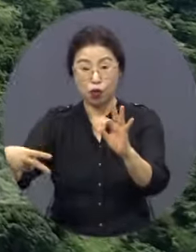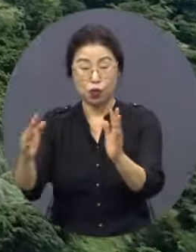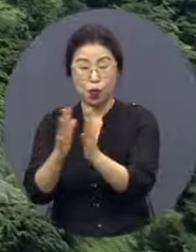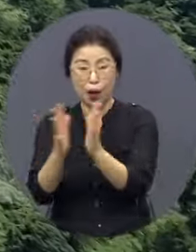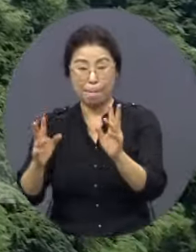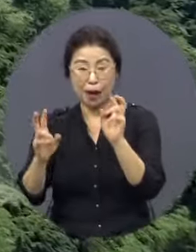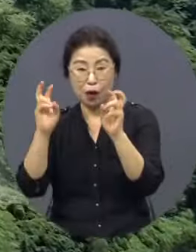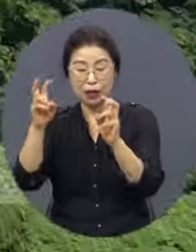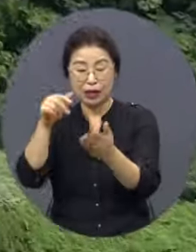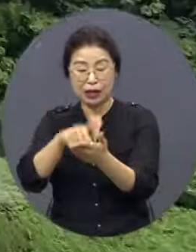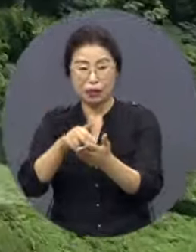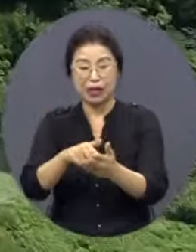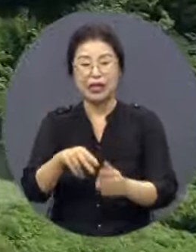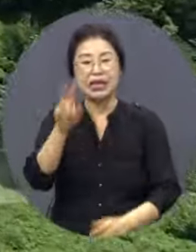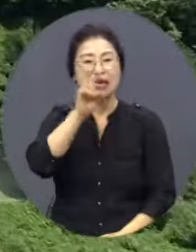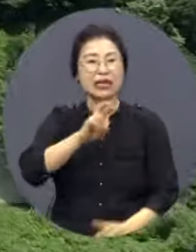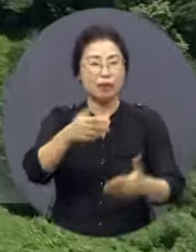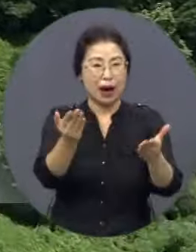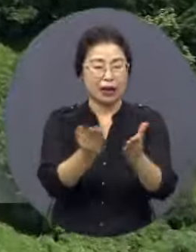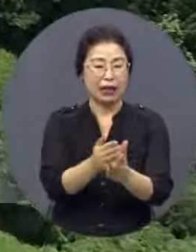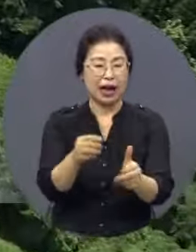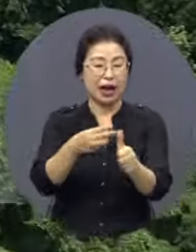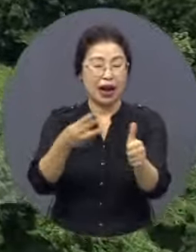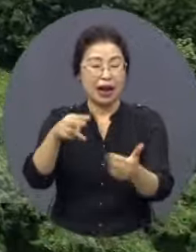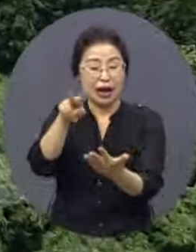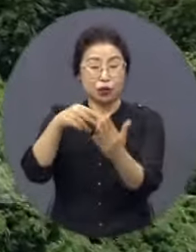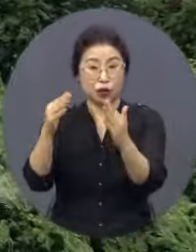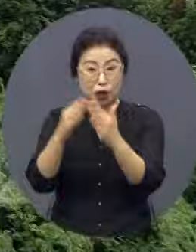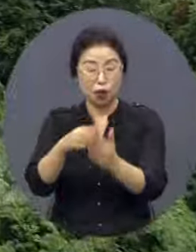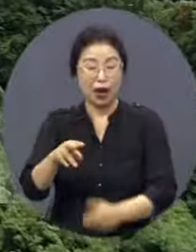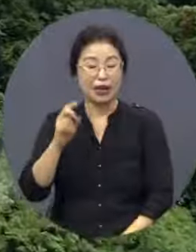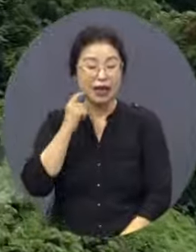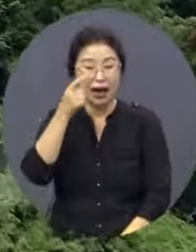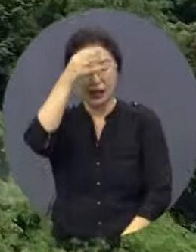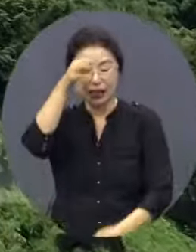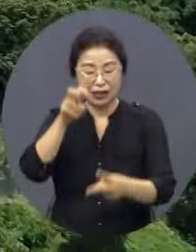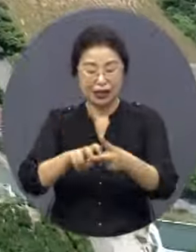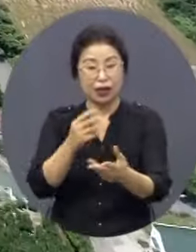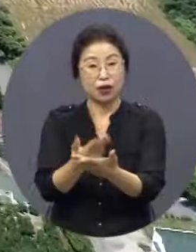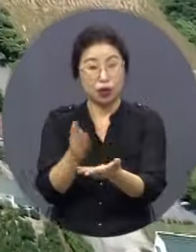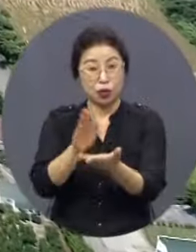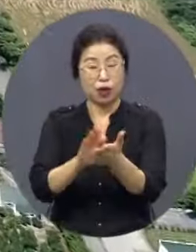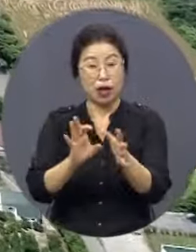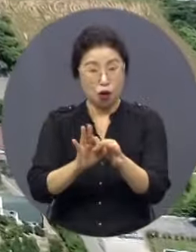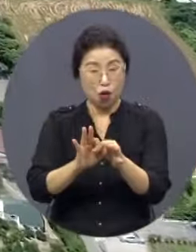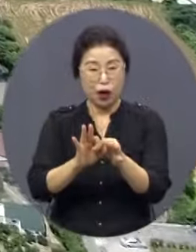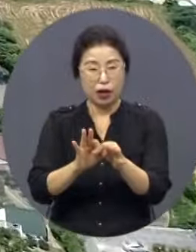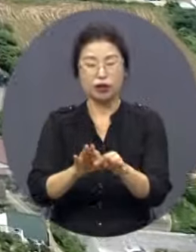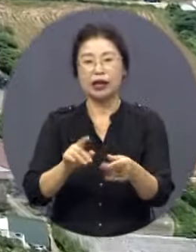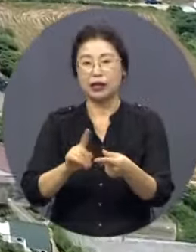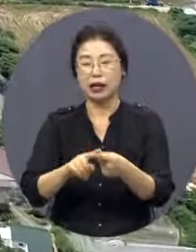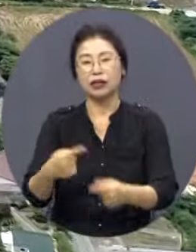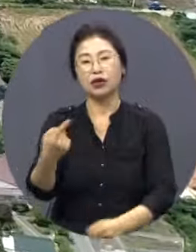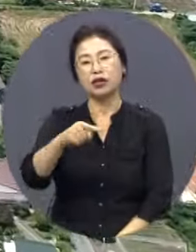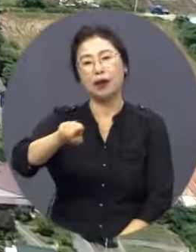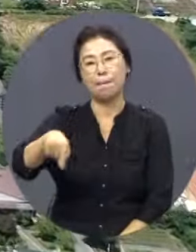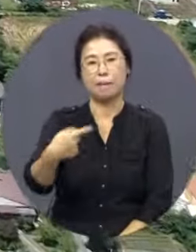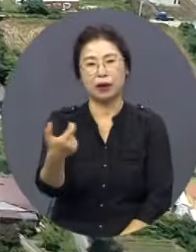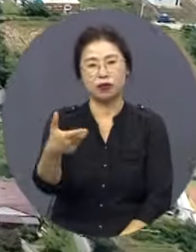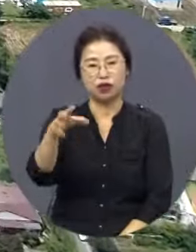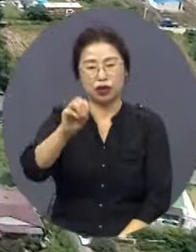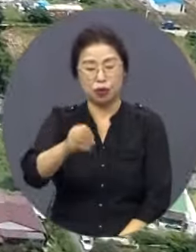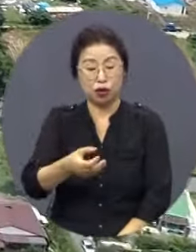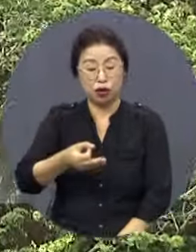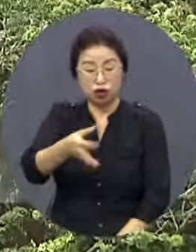아트파크는 음악당 신축과 한라도서관, 제주아트센터 리모델링 등 공원시설 조성에 1,160억